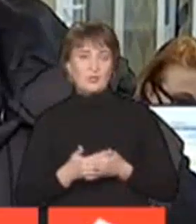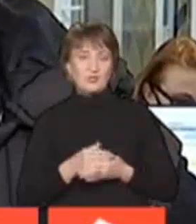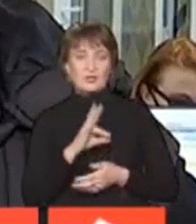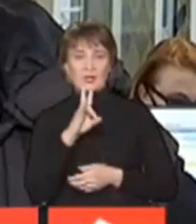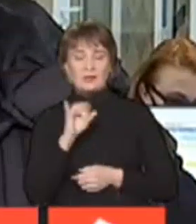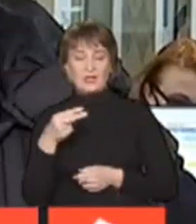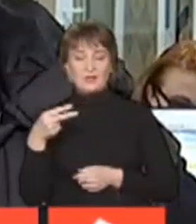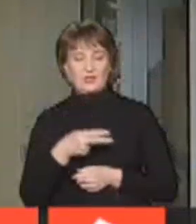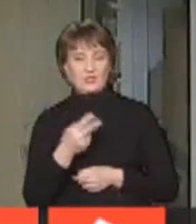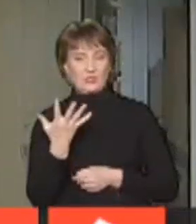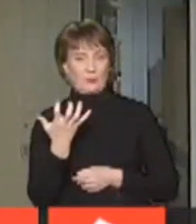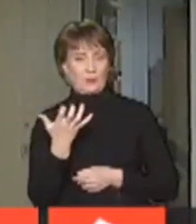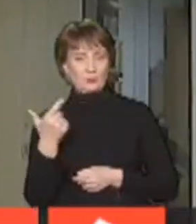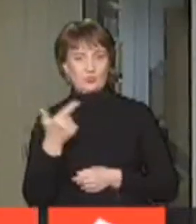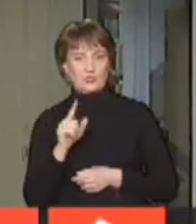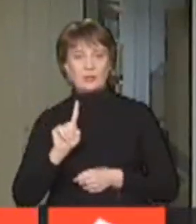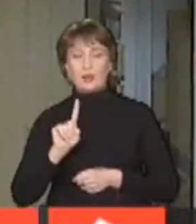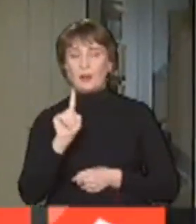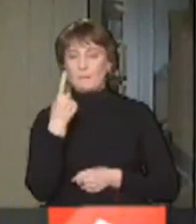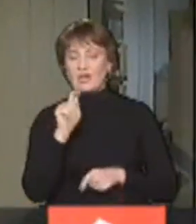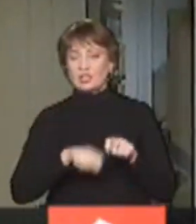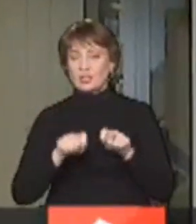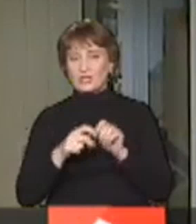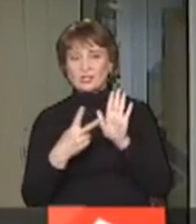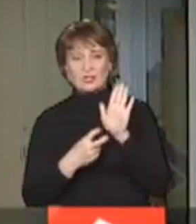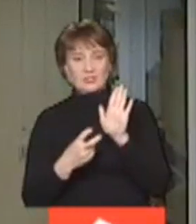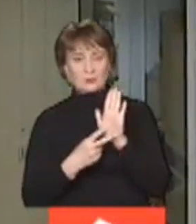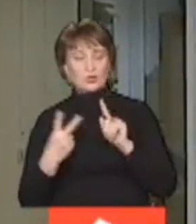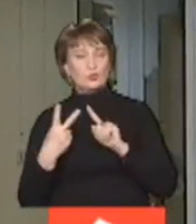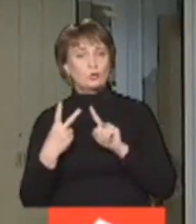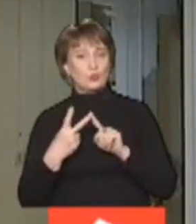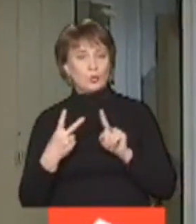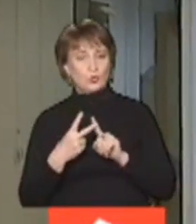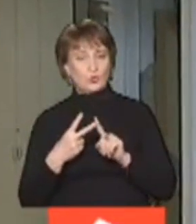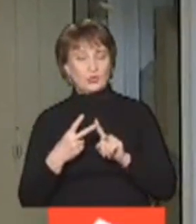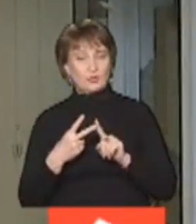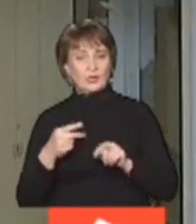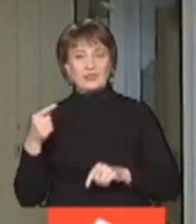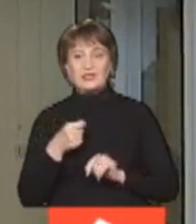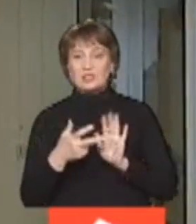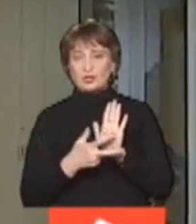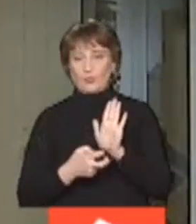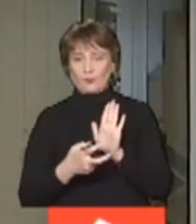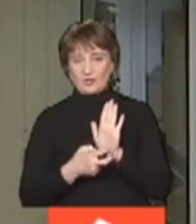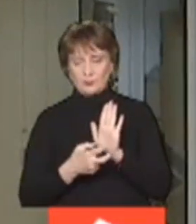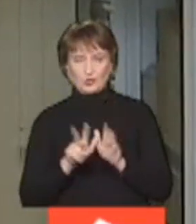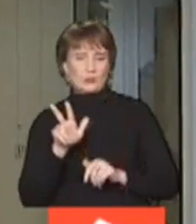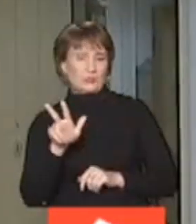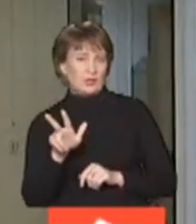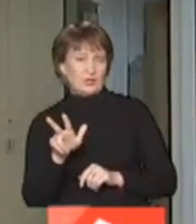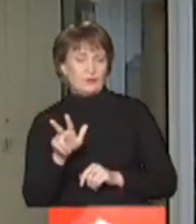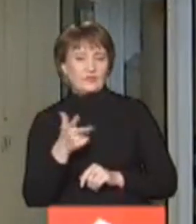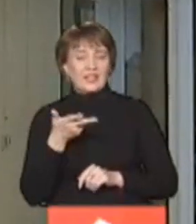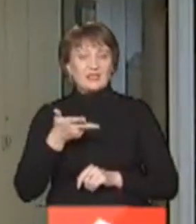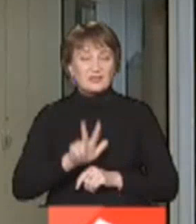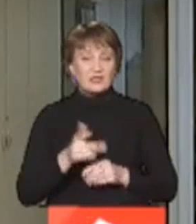на 2500. Перший тест 700 гривень, другий розширений на антитіла 1800, там три